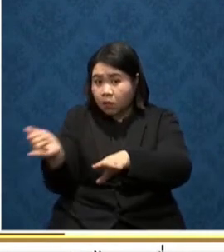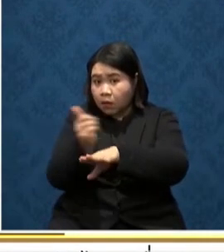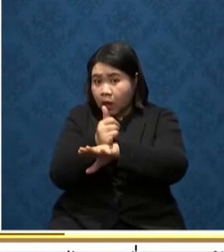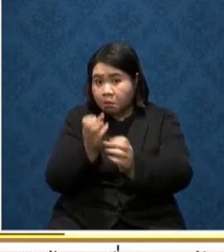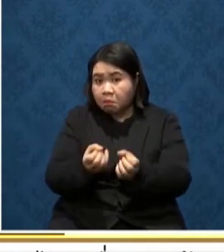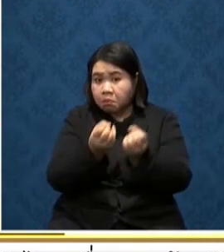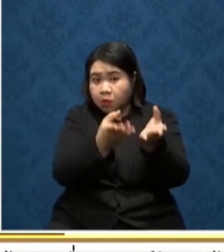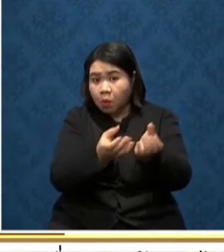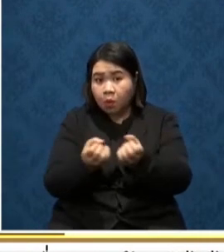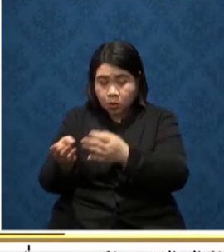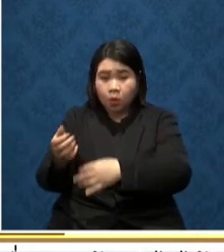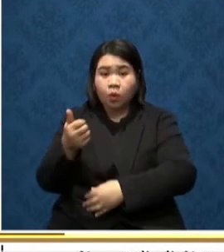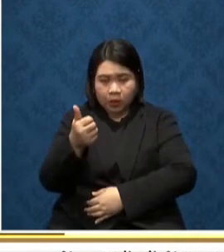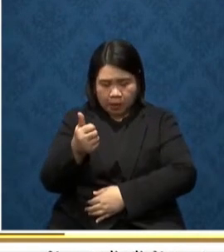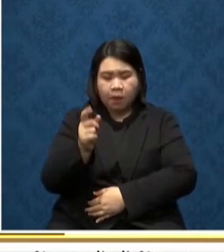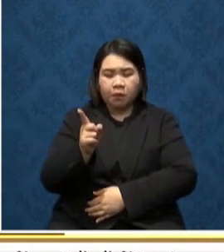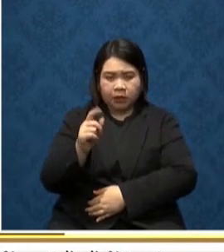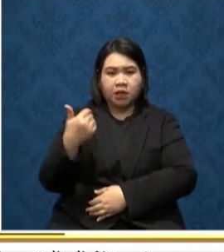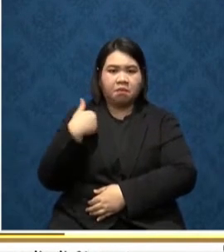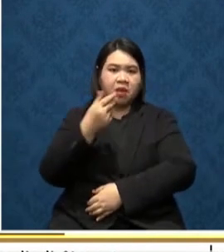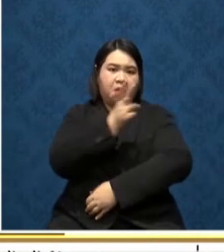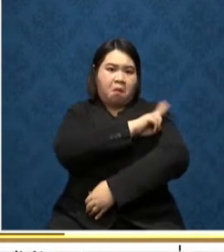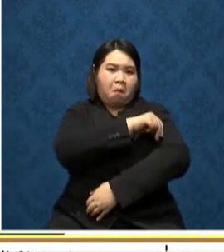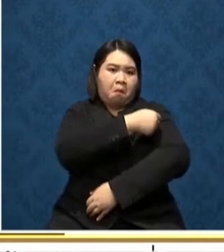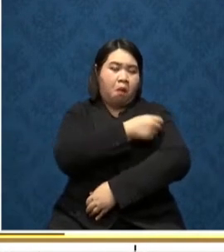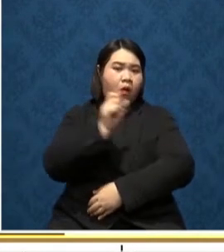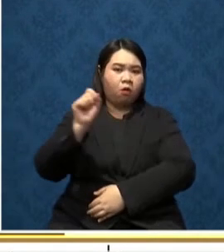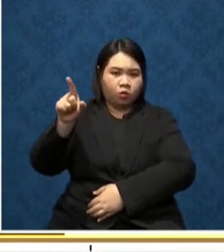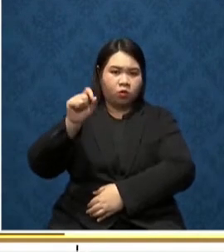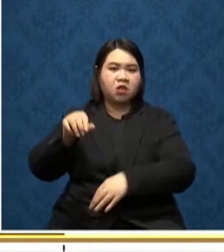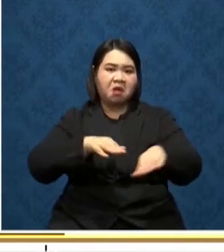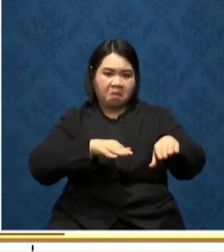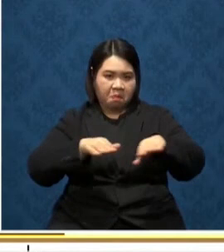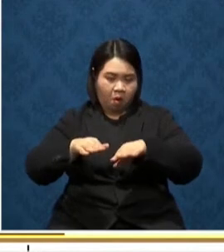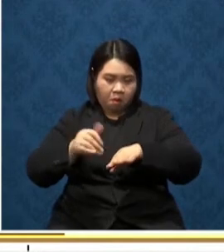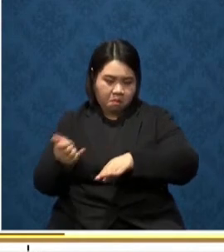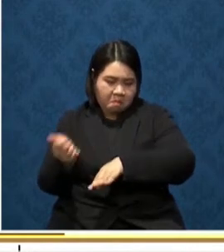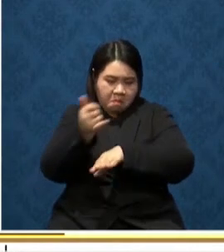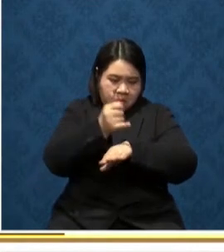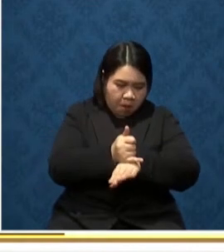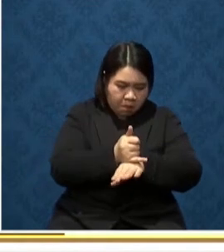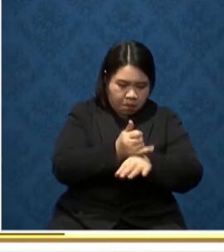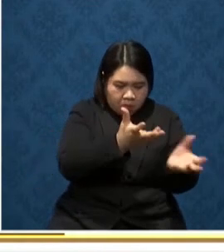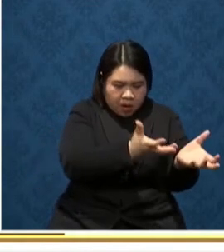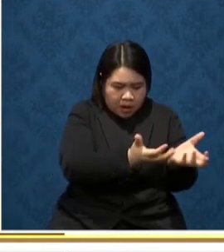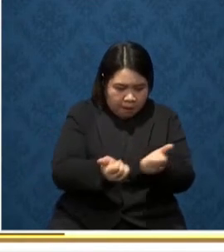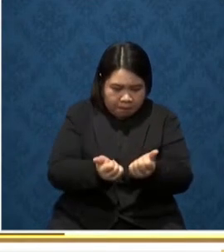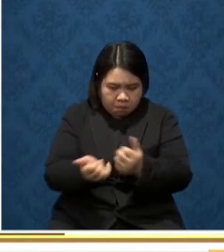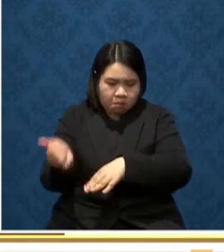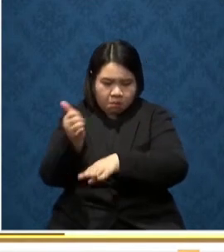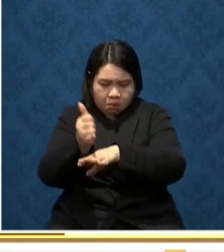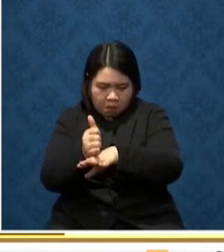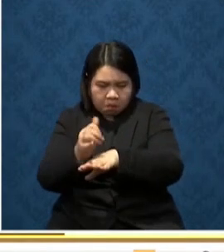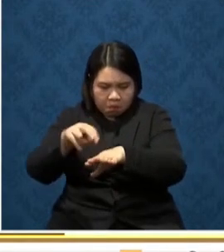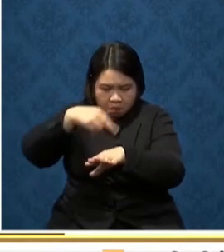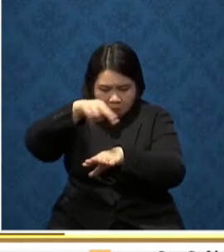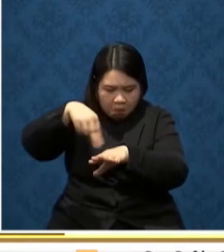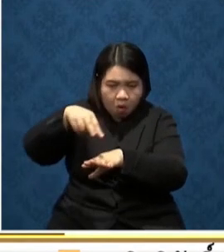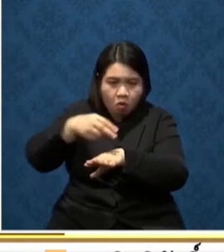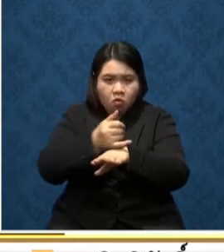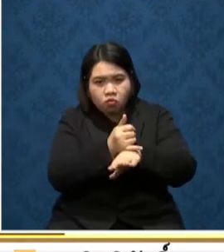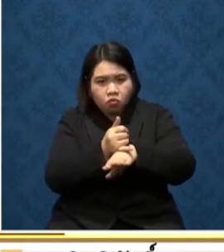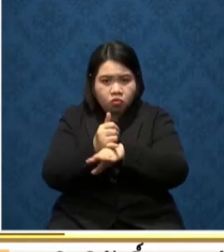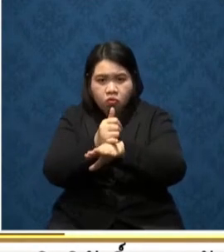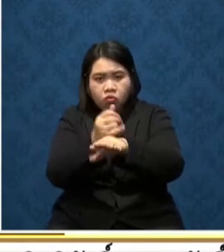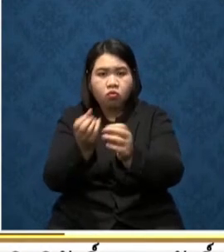แบบใการทจะมีทีมหมาอีอาที่ต้องพร้อมที่จะขนส่งคนไข้เข้าไปใน Helicopter แล